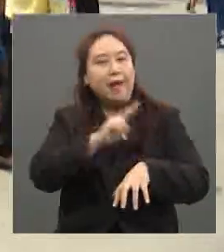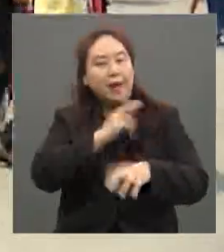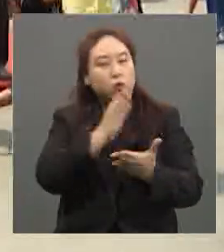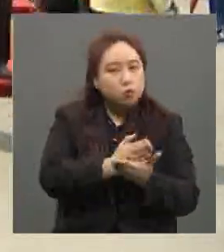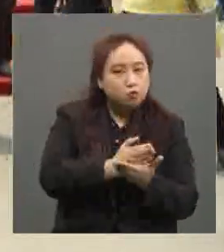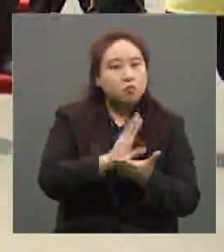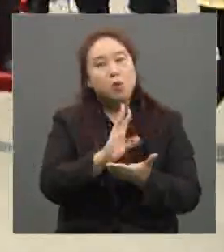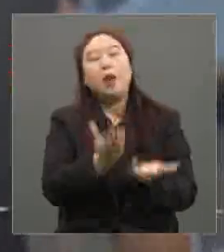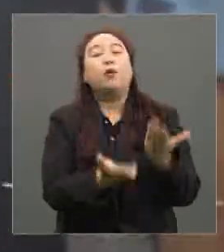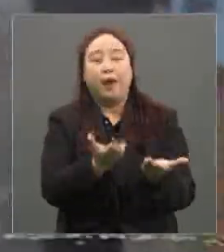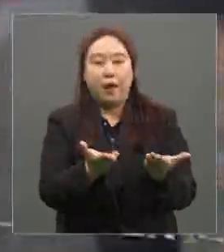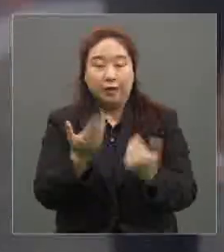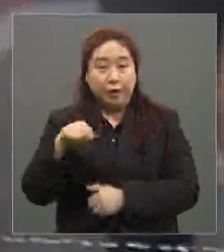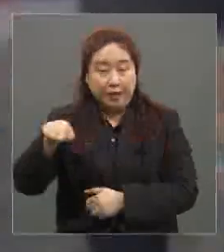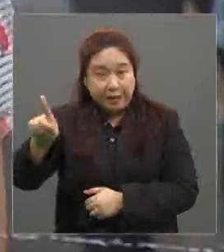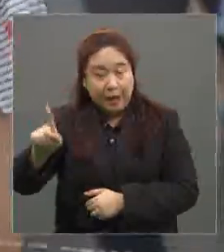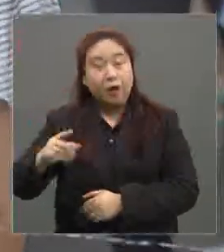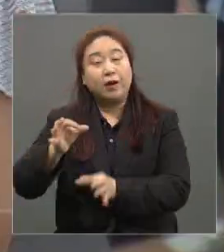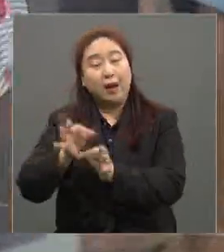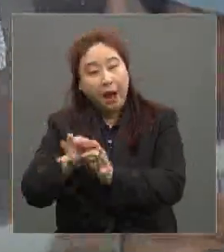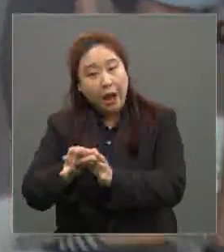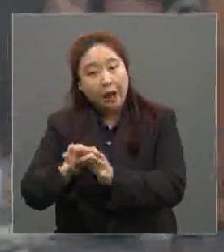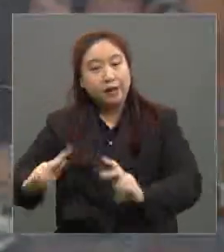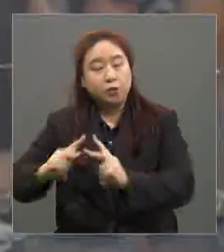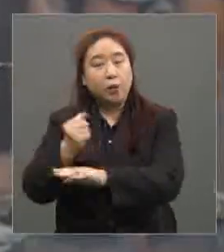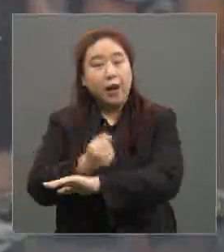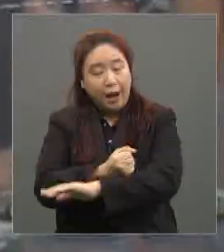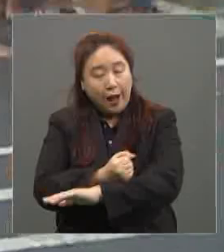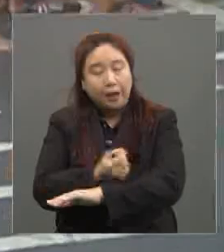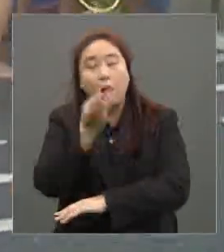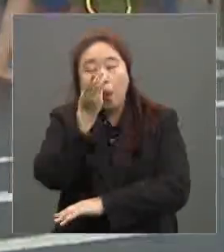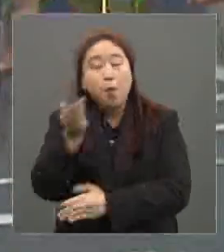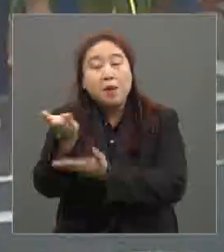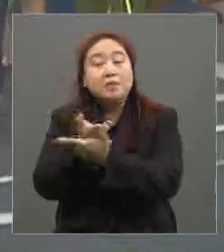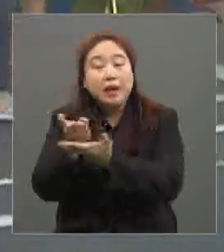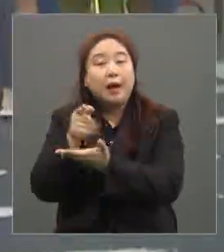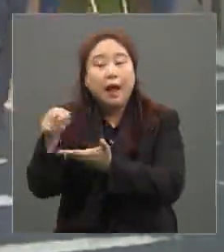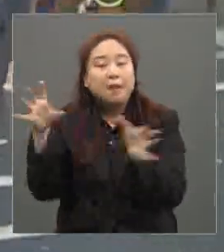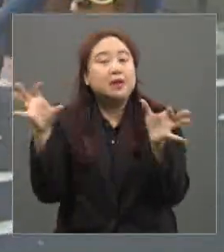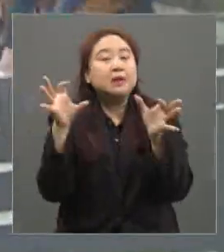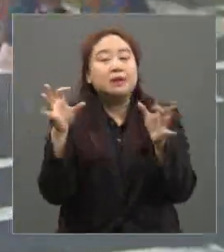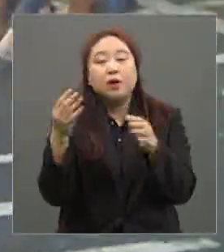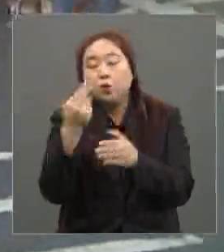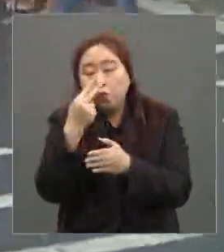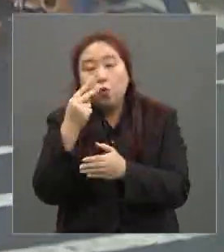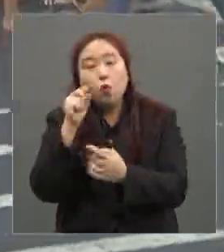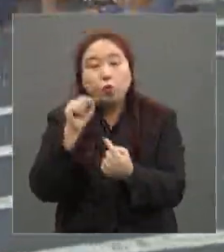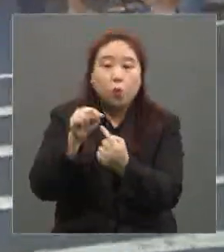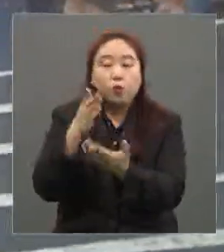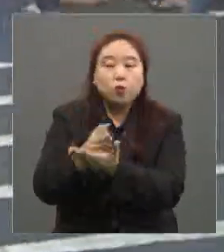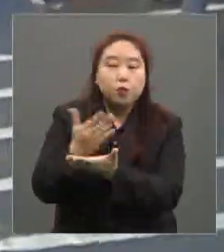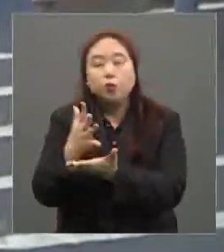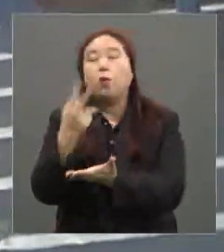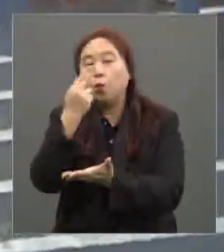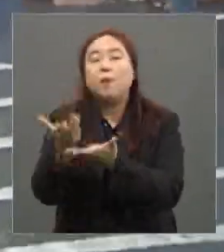ประเทศไทยกระทรวงแรงงานไปพิจารณาถึงความเหมาะสมให้สอดคล้องกับกฎหมายที่เกี่ยวข้องหรือแล้วแต่กรณี